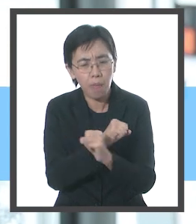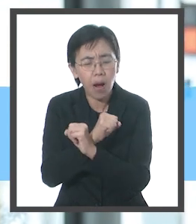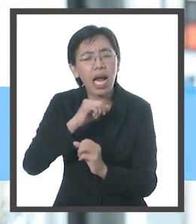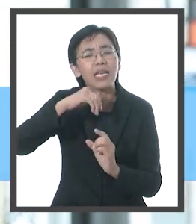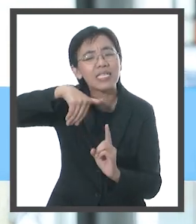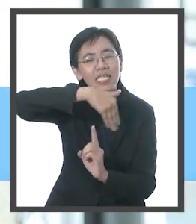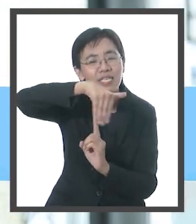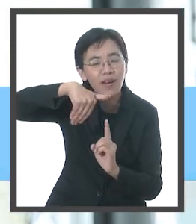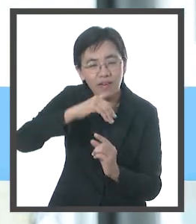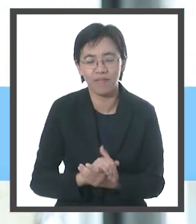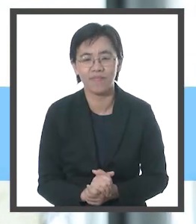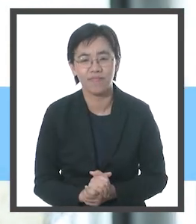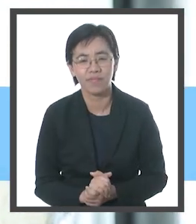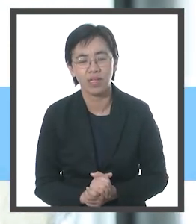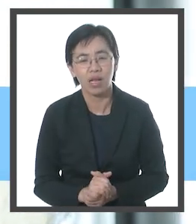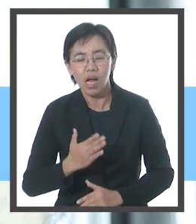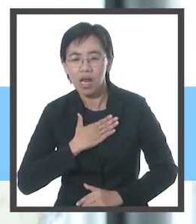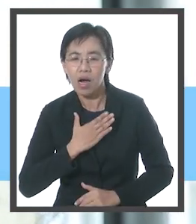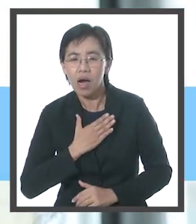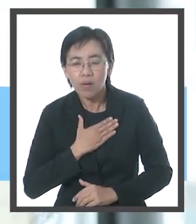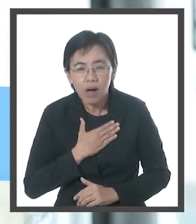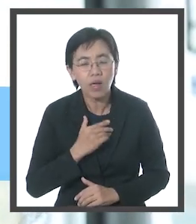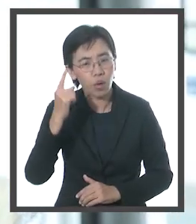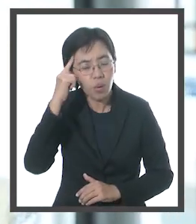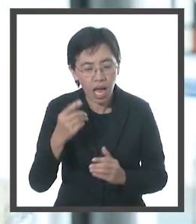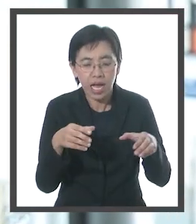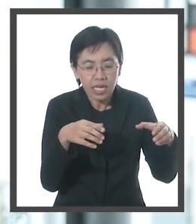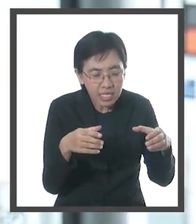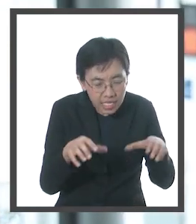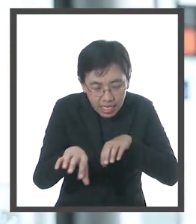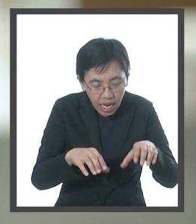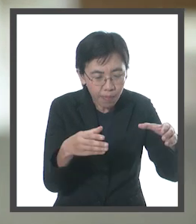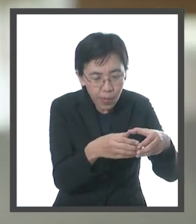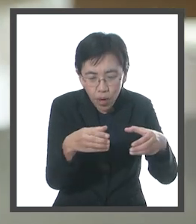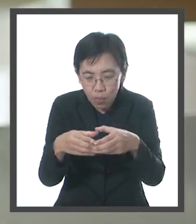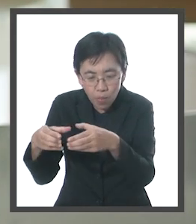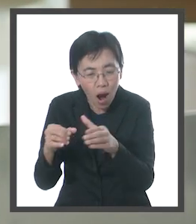แล้วก็ด้วยวิธีการง่ายๆที่เราคัดกรองจัดเป็นหมวดให้ง่ายขึ้นในการใช้งาน